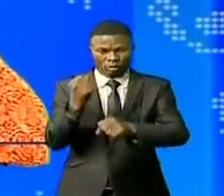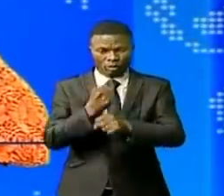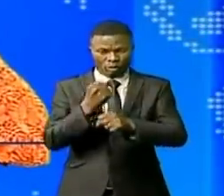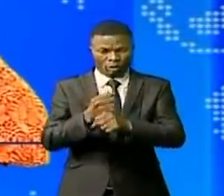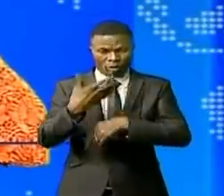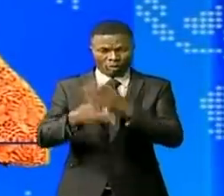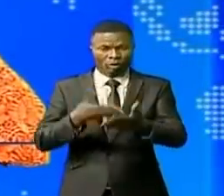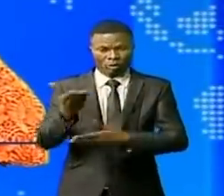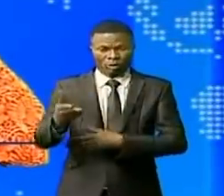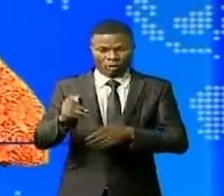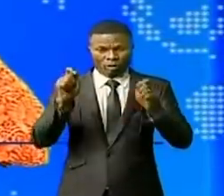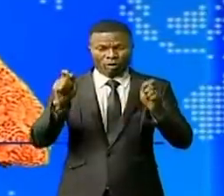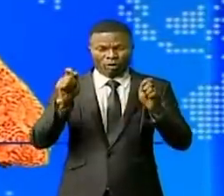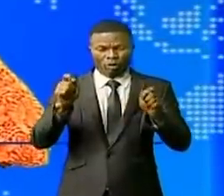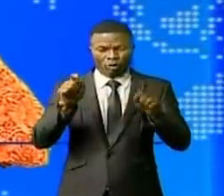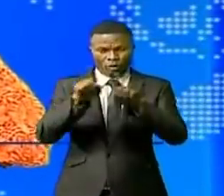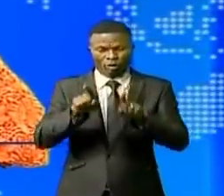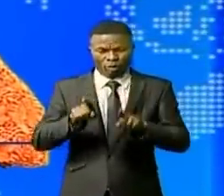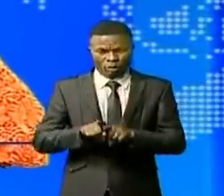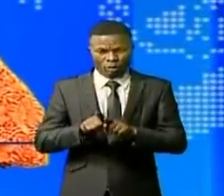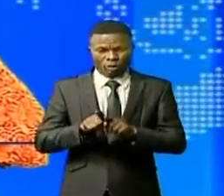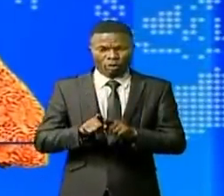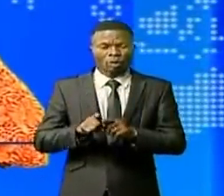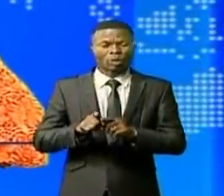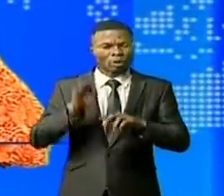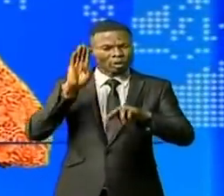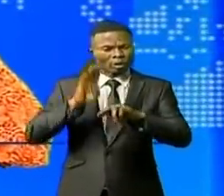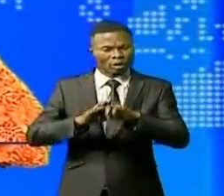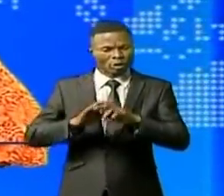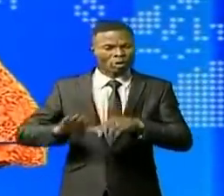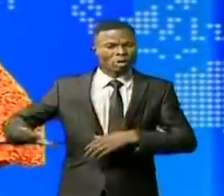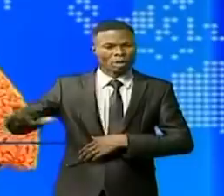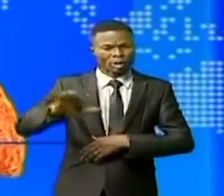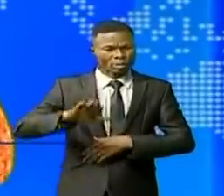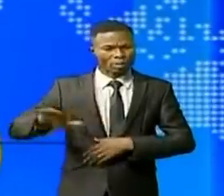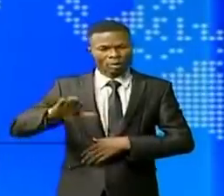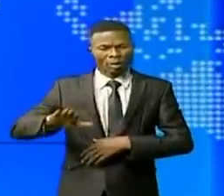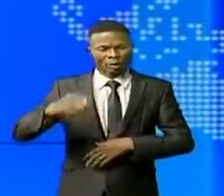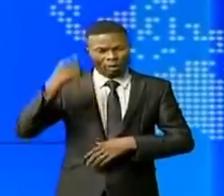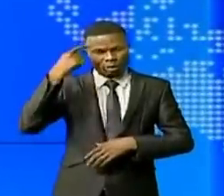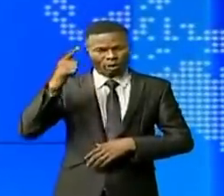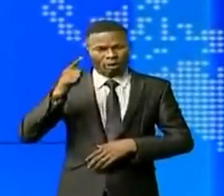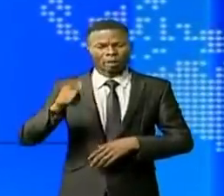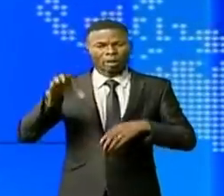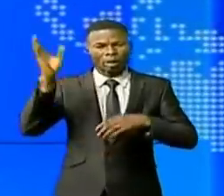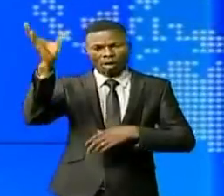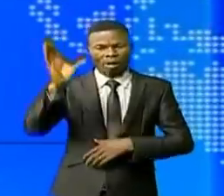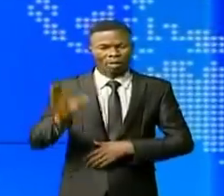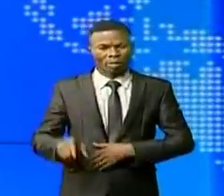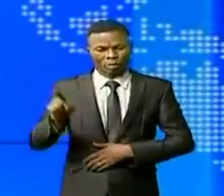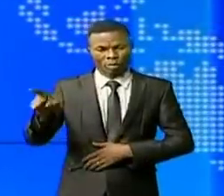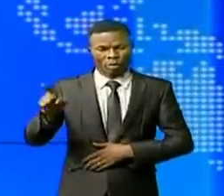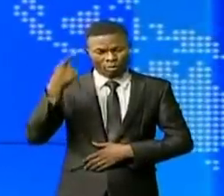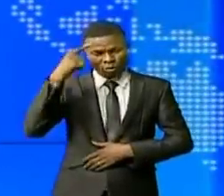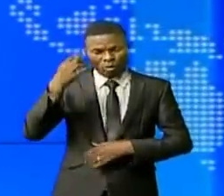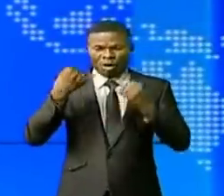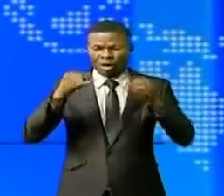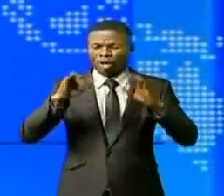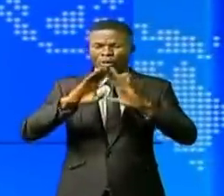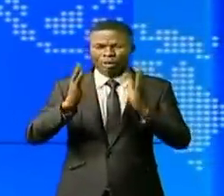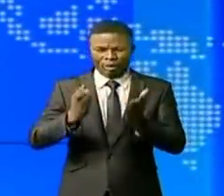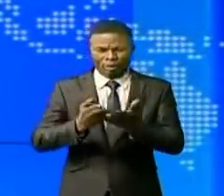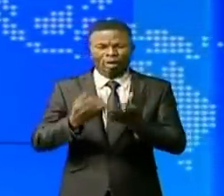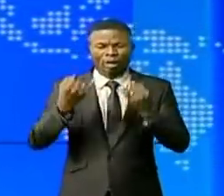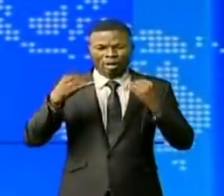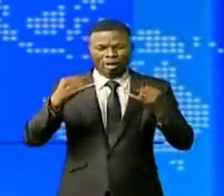travaux. Ce journal fera également la ronde de l'actualité dans le Congo profond pour vous dire